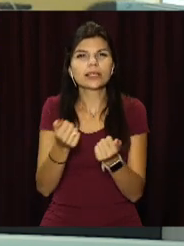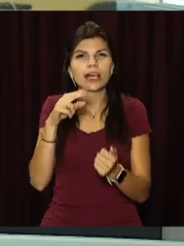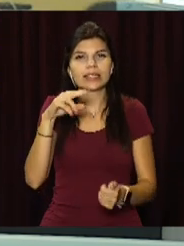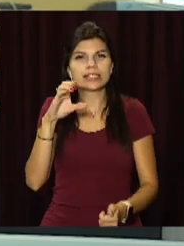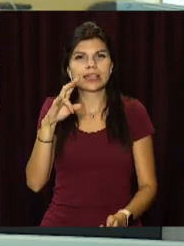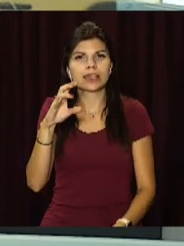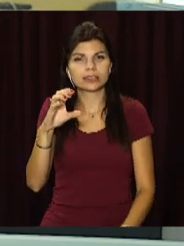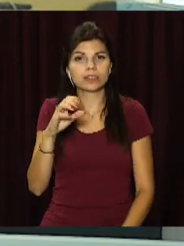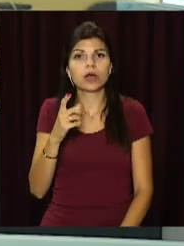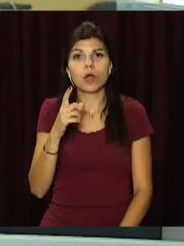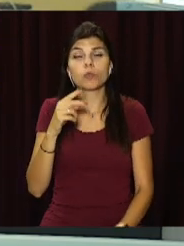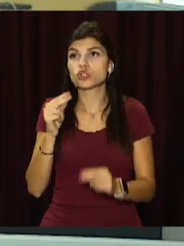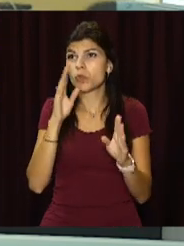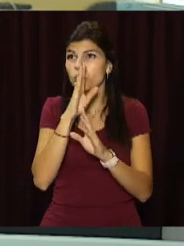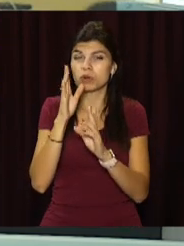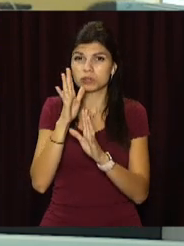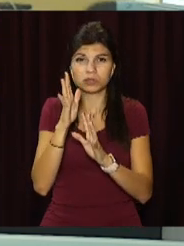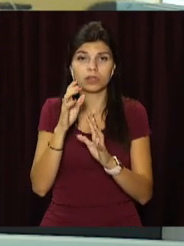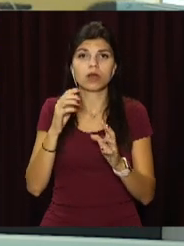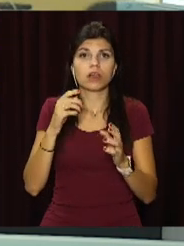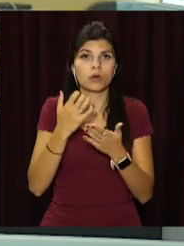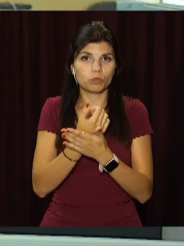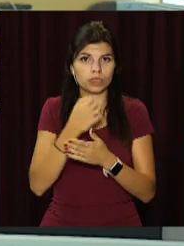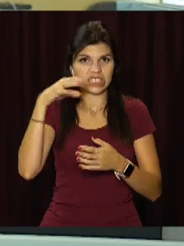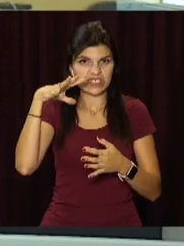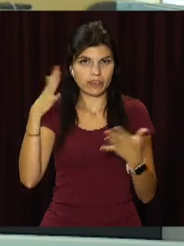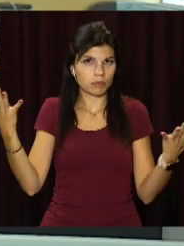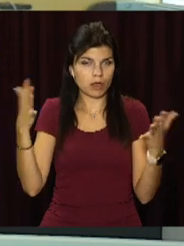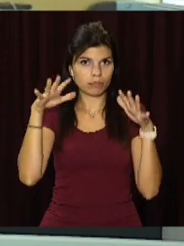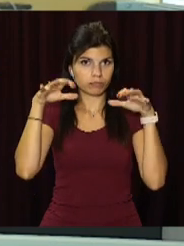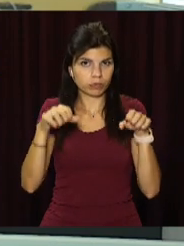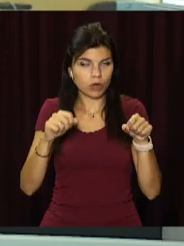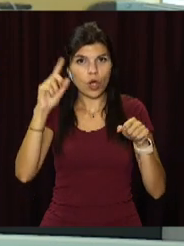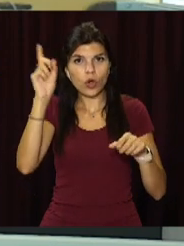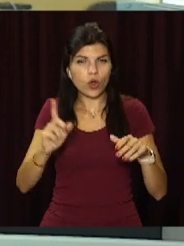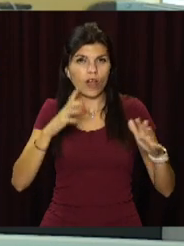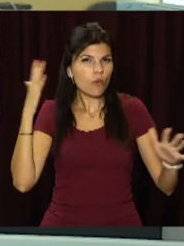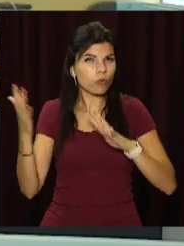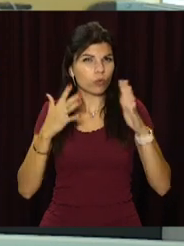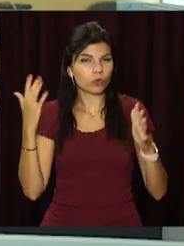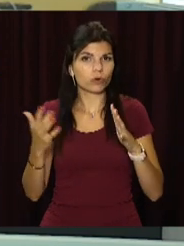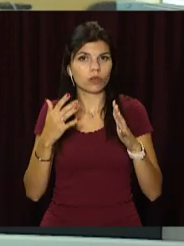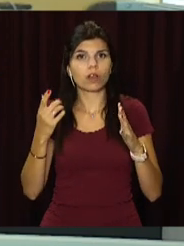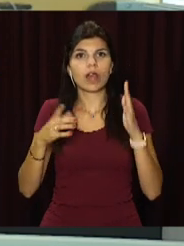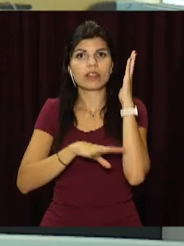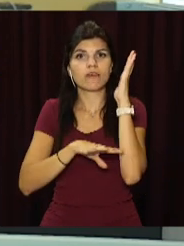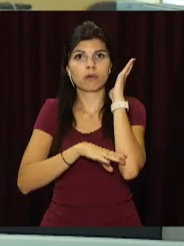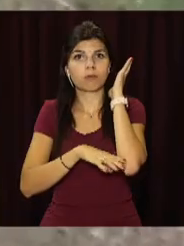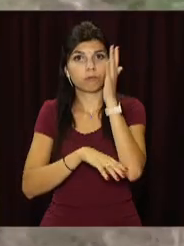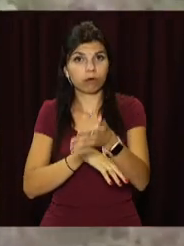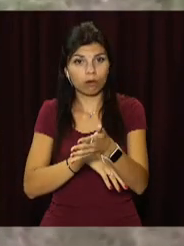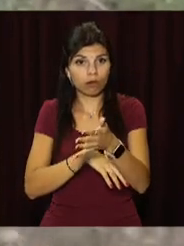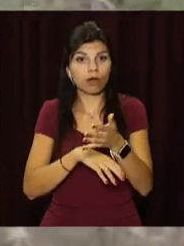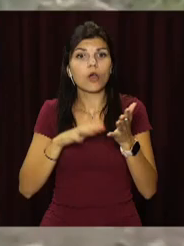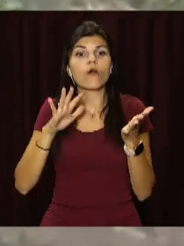негоду частина населених пунктів залишилася без світла. Гроза та пориви вітру подекуди повалила і дерева.